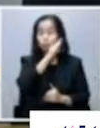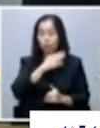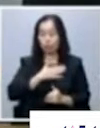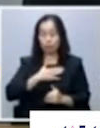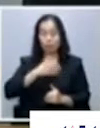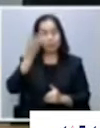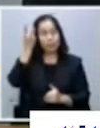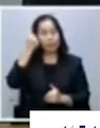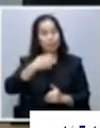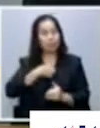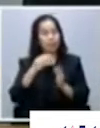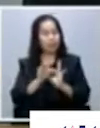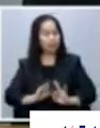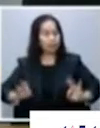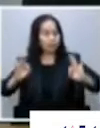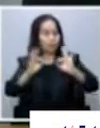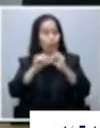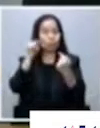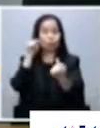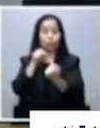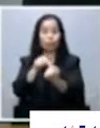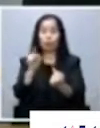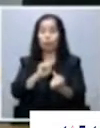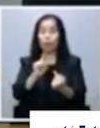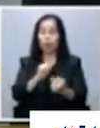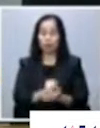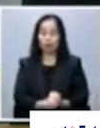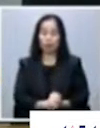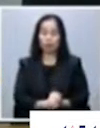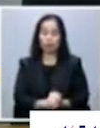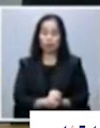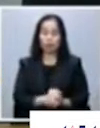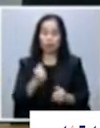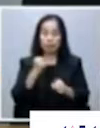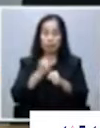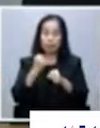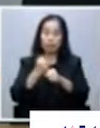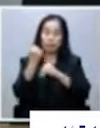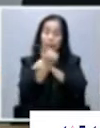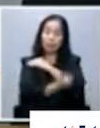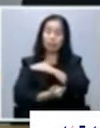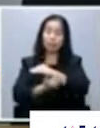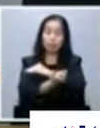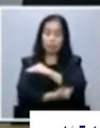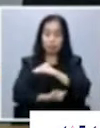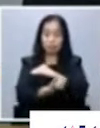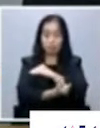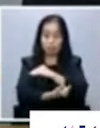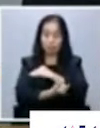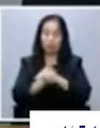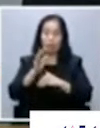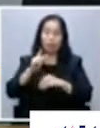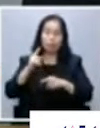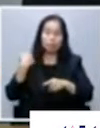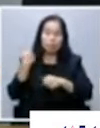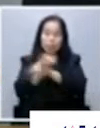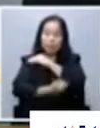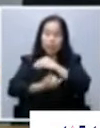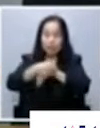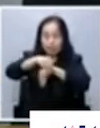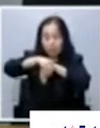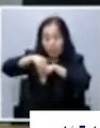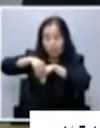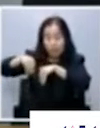ำคัญมากกับในส่วนของการต่างประเทศในประเภทเพื่อนบ้านนะครับแ